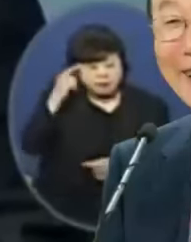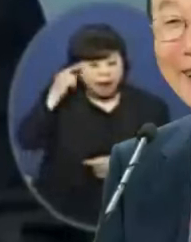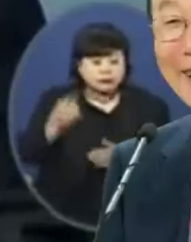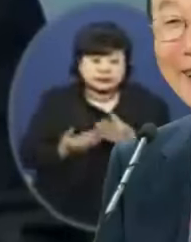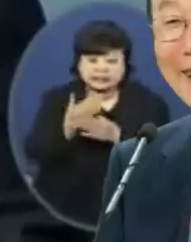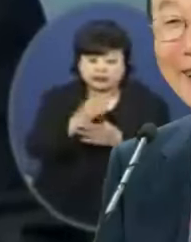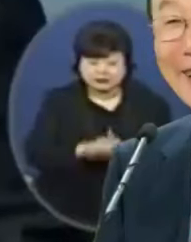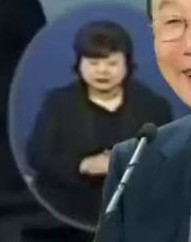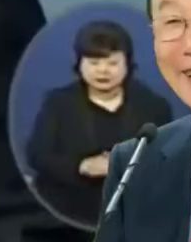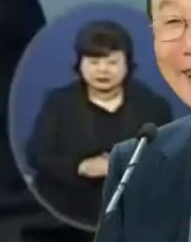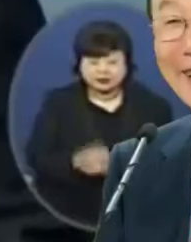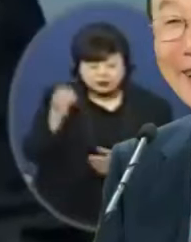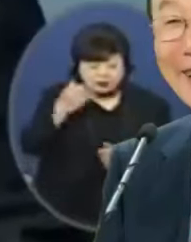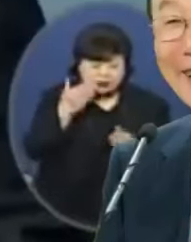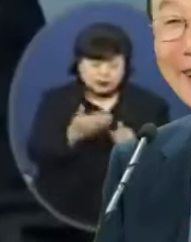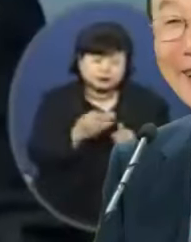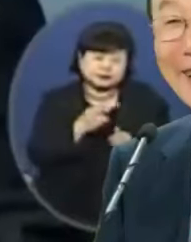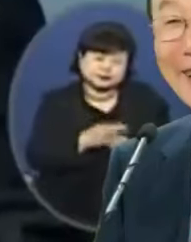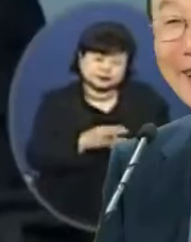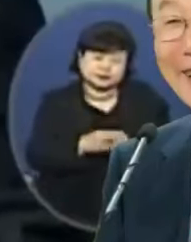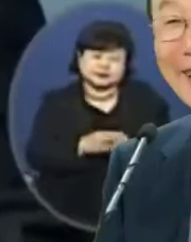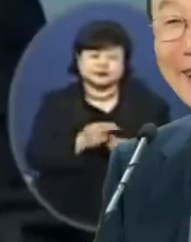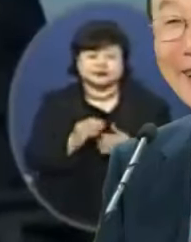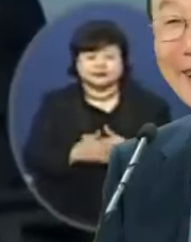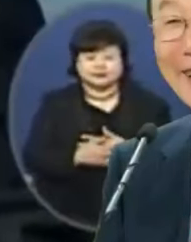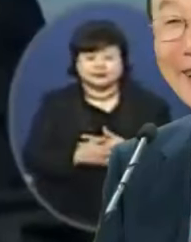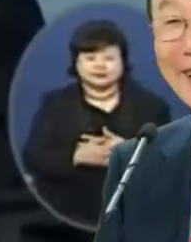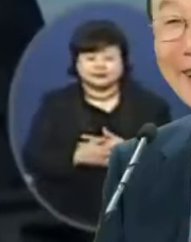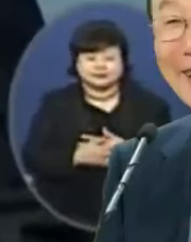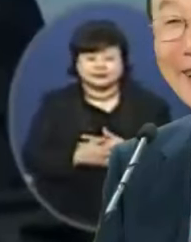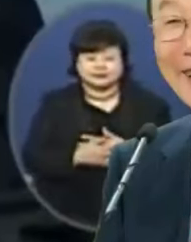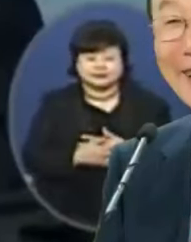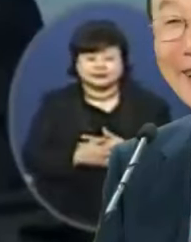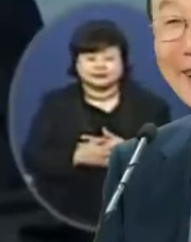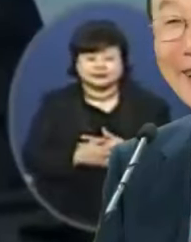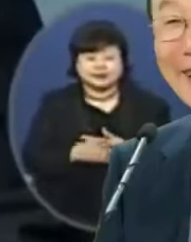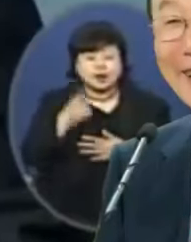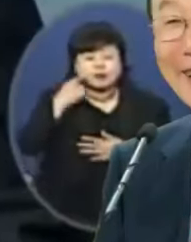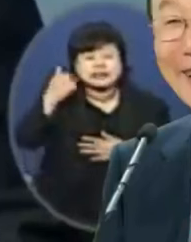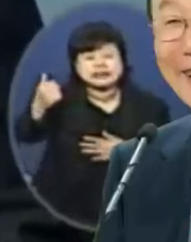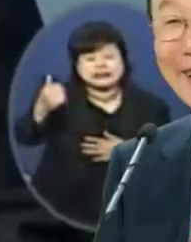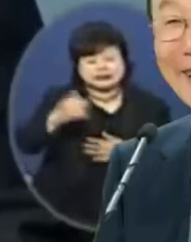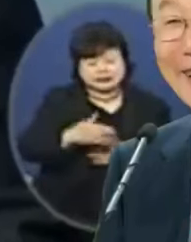생겨서 보혜사 선생님 그래도 올해 목사인데